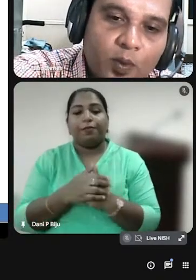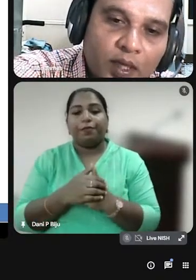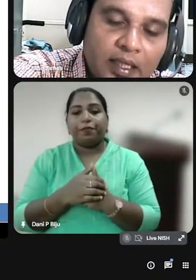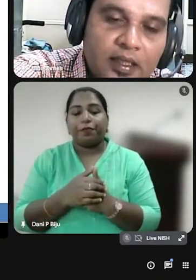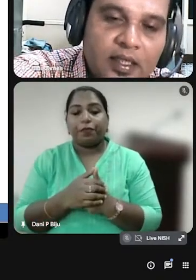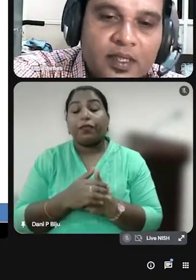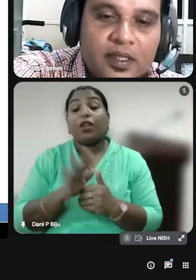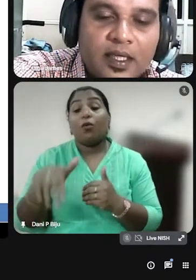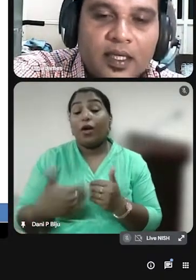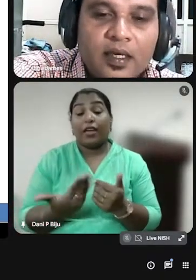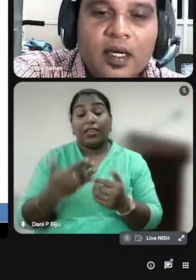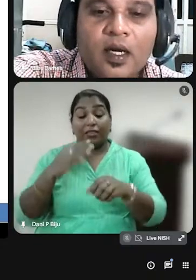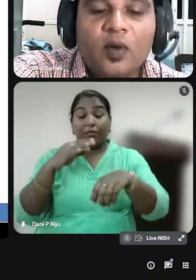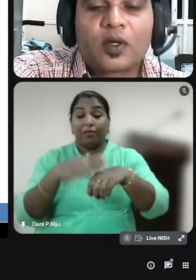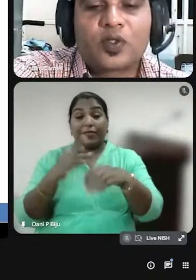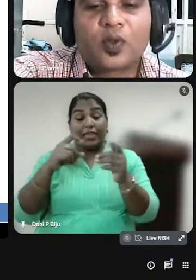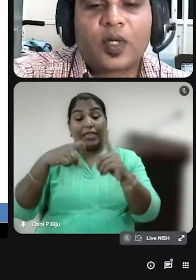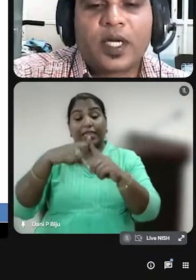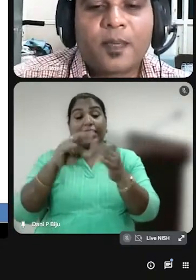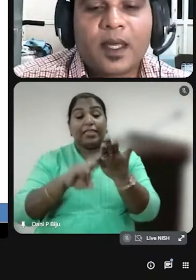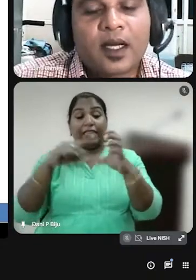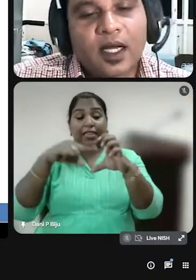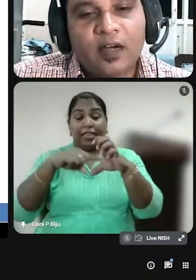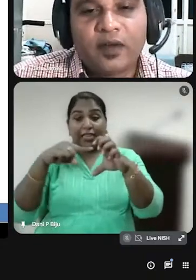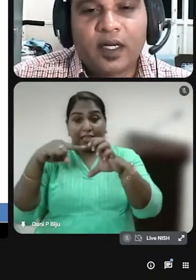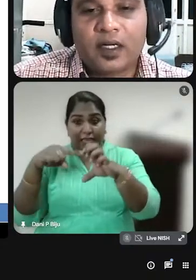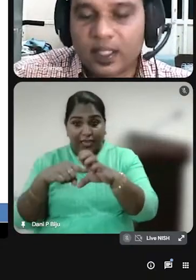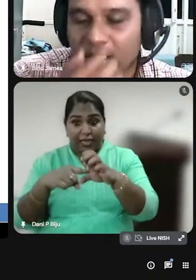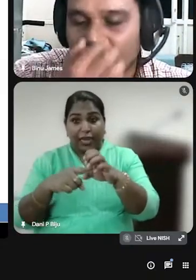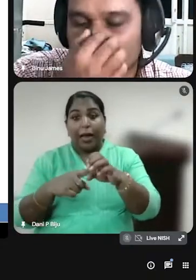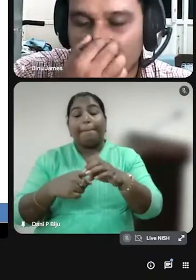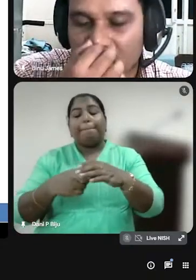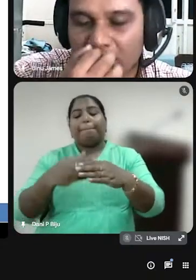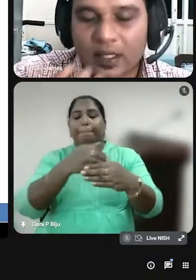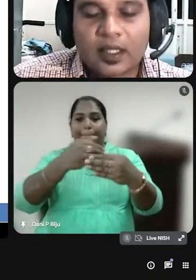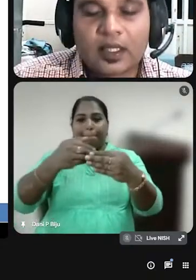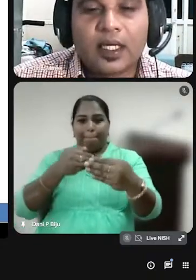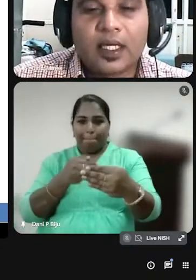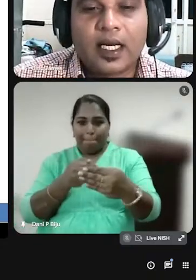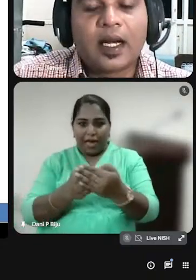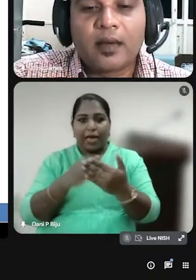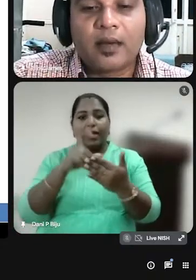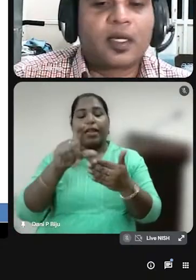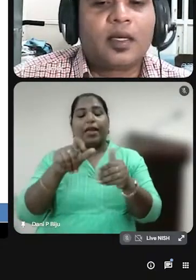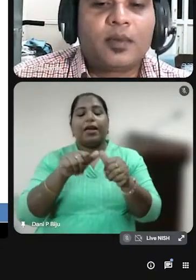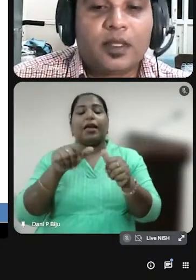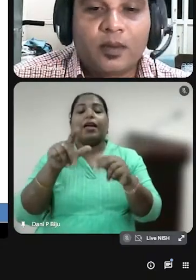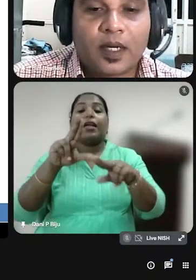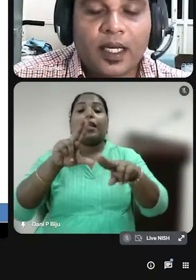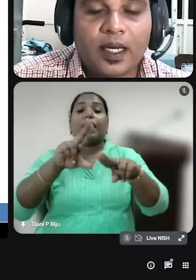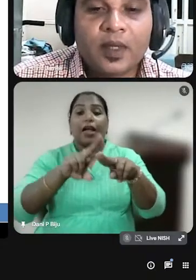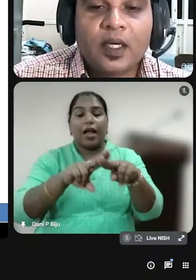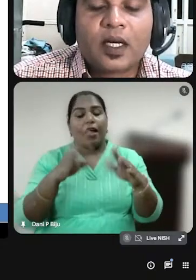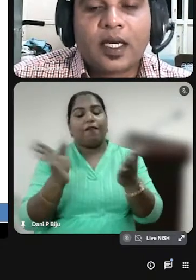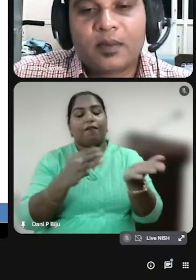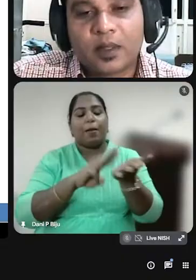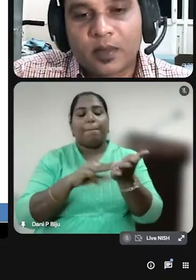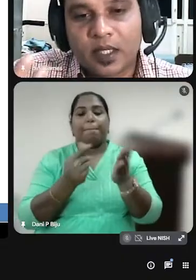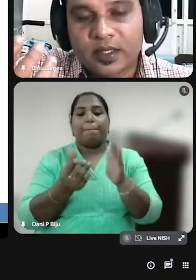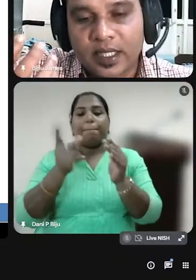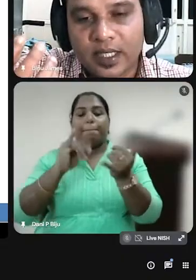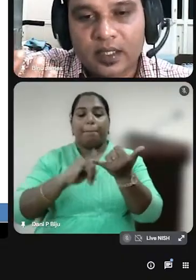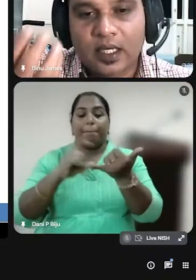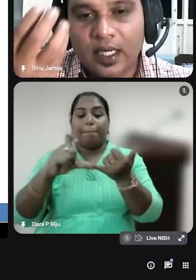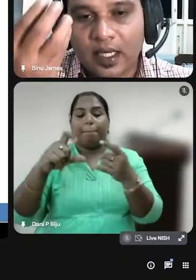മുട്ടിന്റെ പുറകിലത്തെ മസിലുകൾ കുറച്ചും കൂടെ, കാഫിനെയാണ് ശരിക്കും നമ്മുടെ രണ്ടാം ഹൃദയം എന്ന് പറയും. കാര്യം